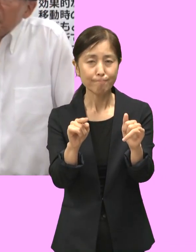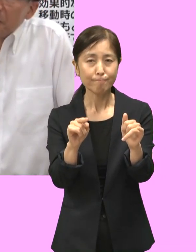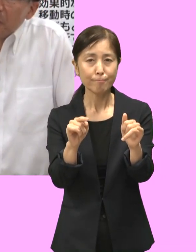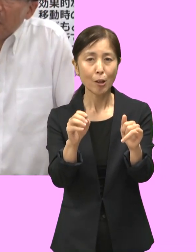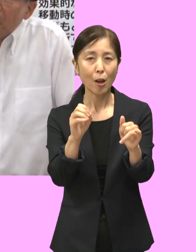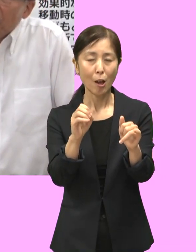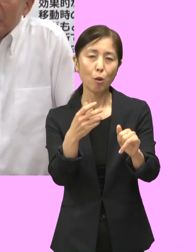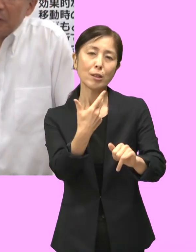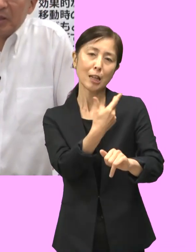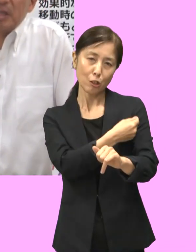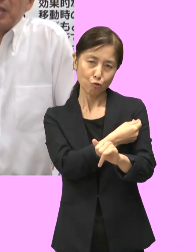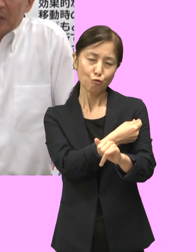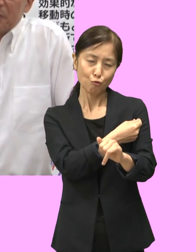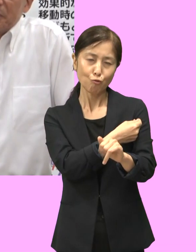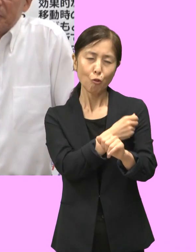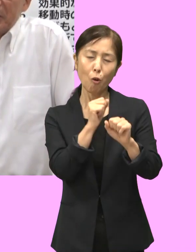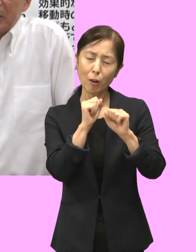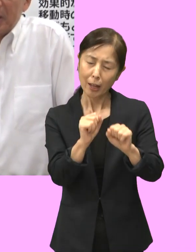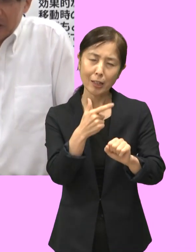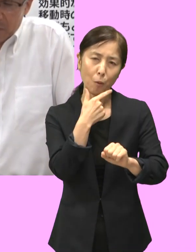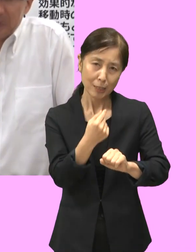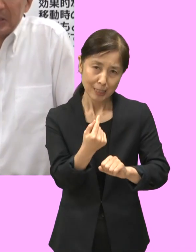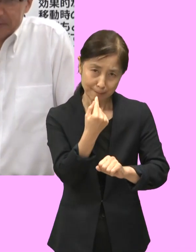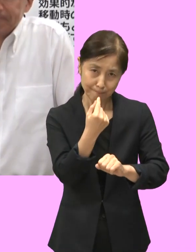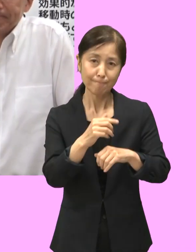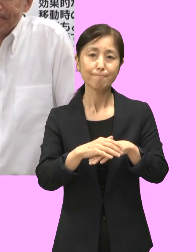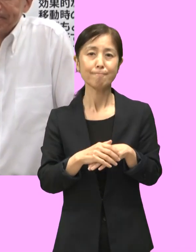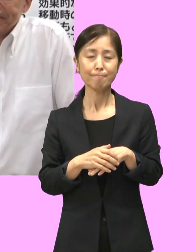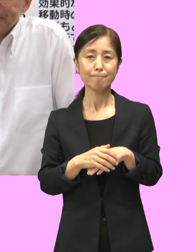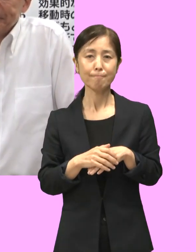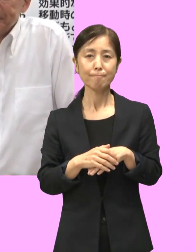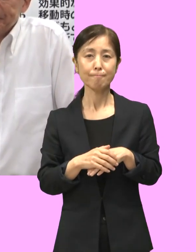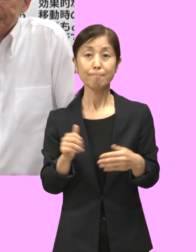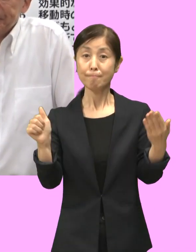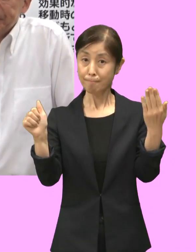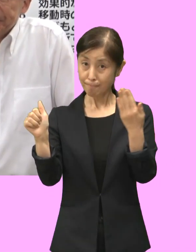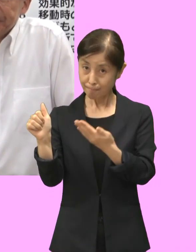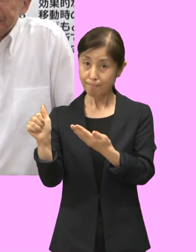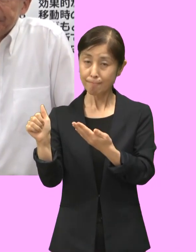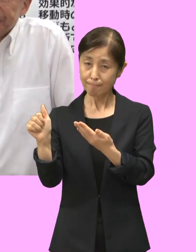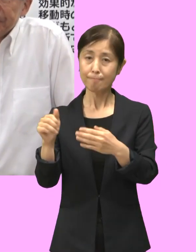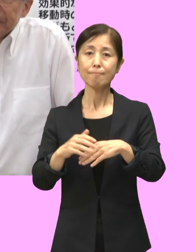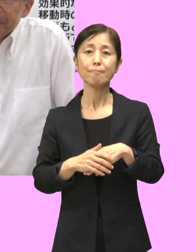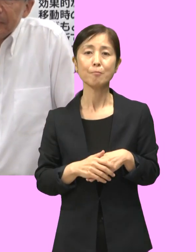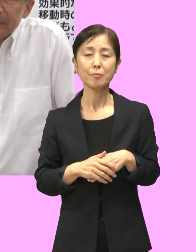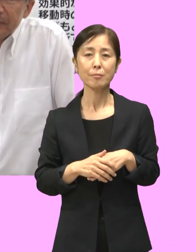この接種をご検討いただきたいなというふうに考えております。 このことによって